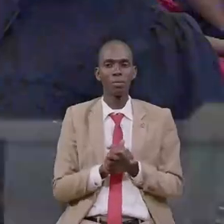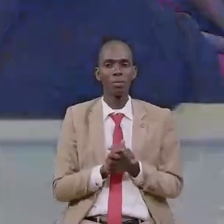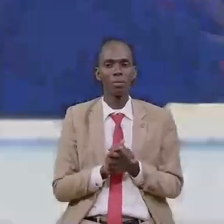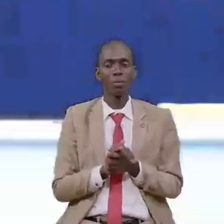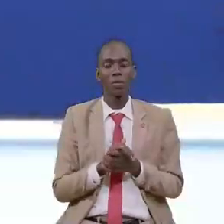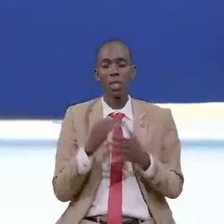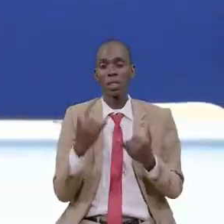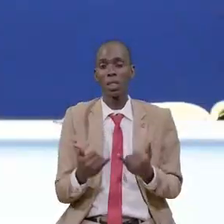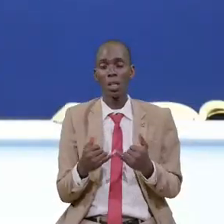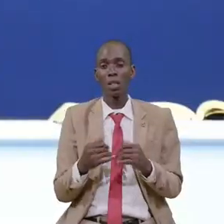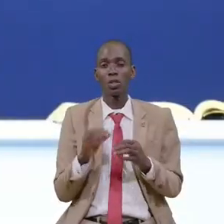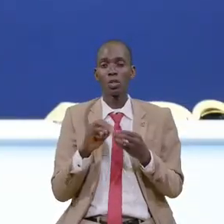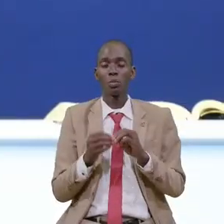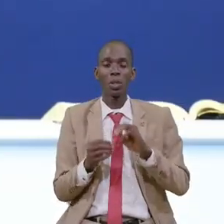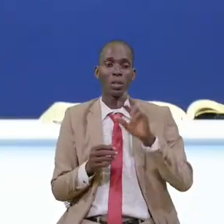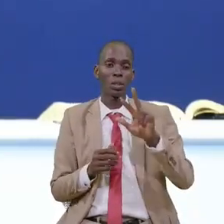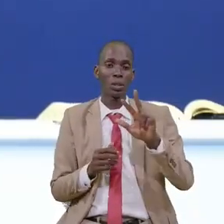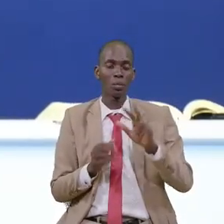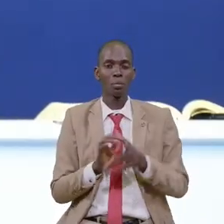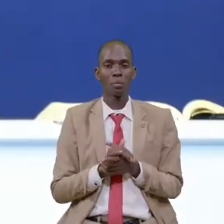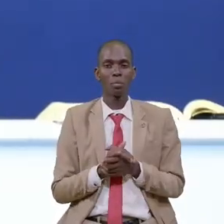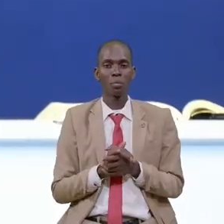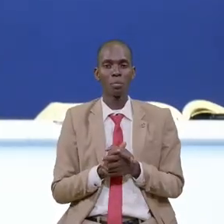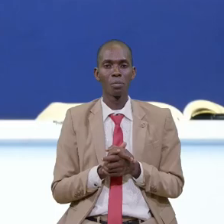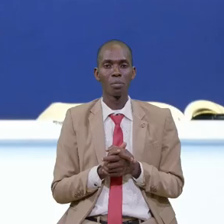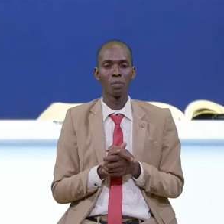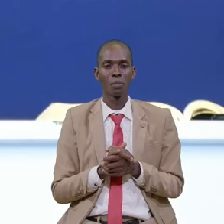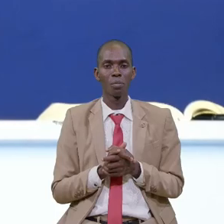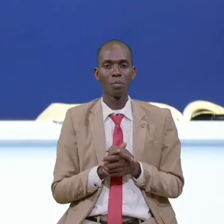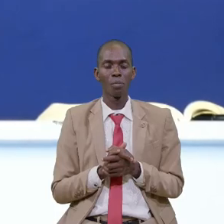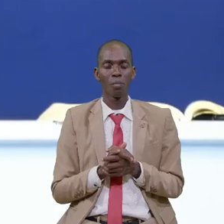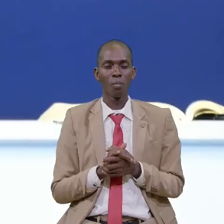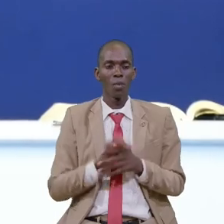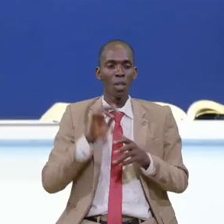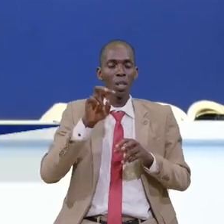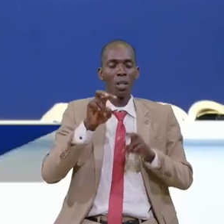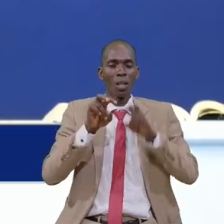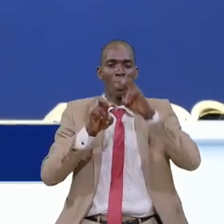Troisième point maintenant, troisième point, prendre l'envol